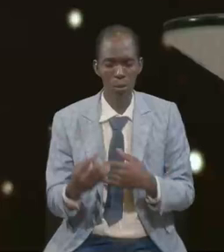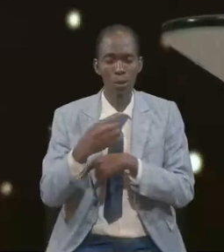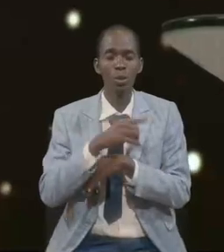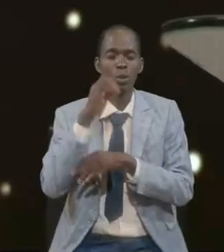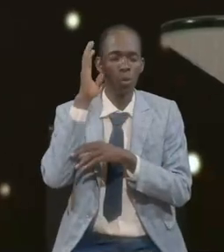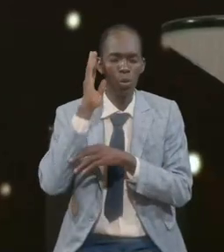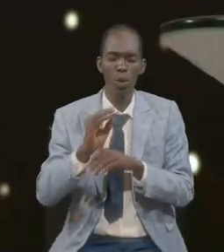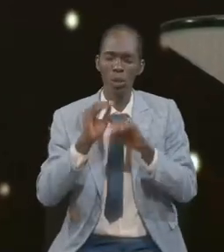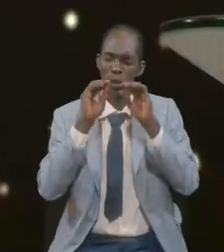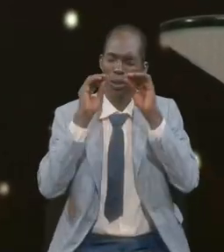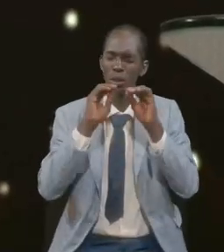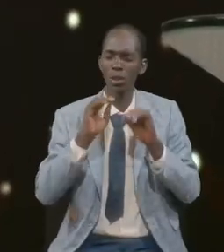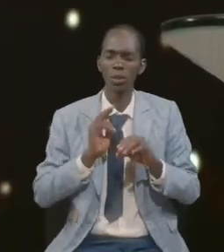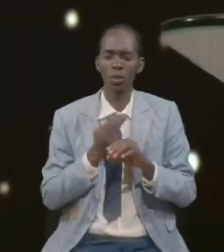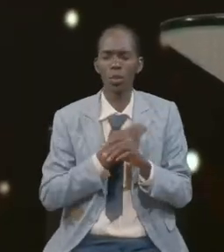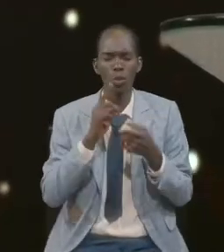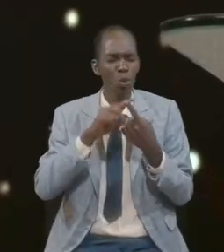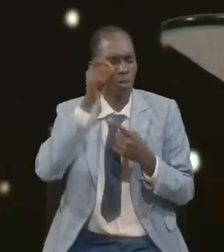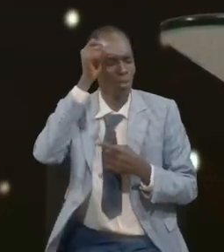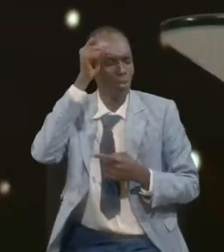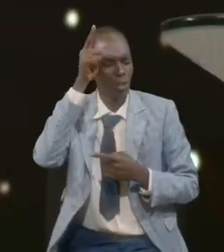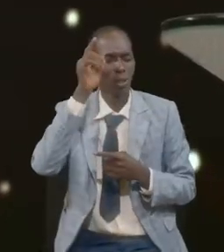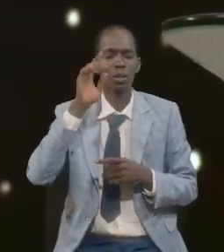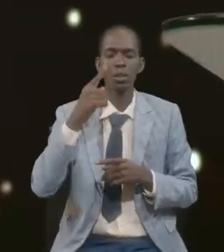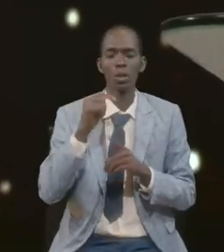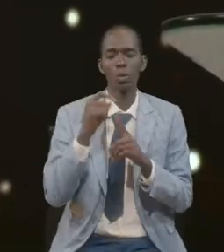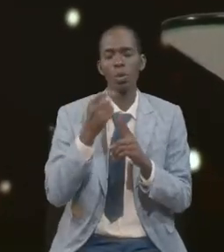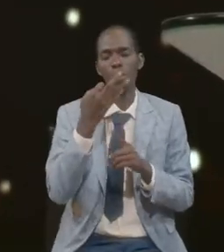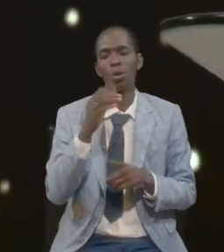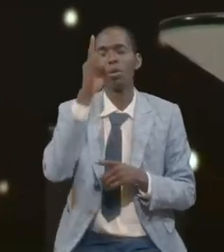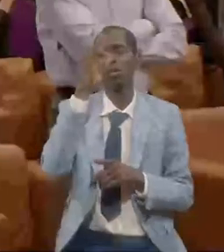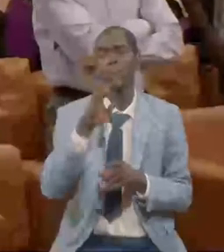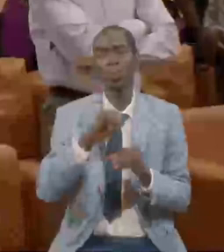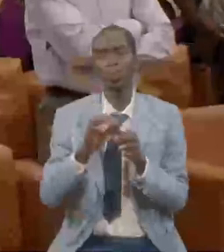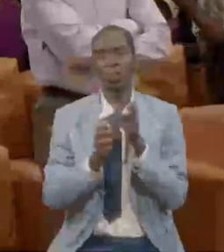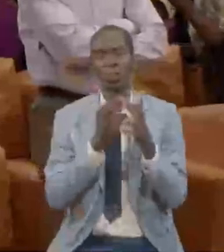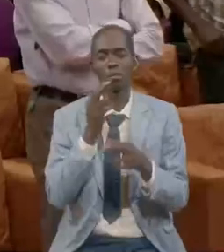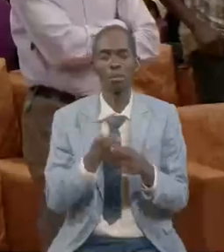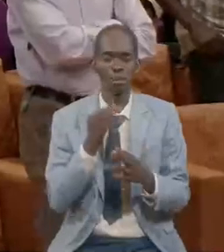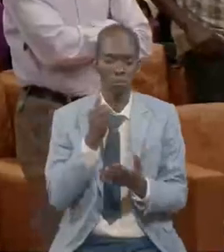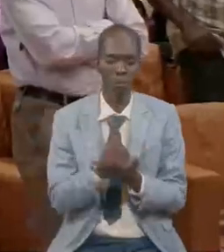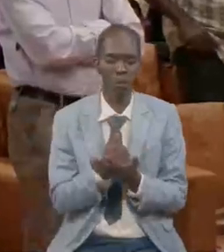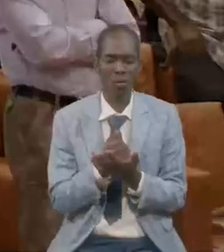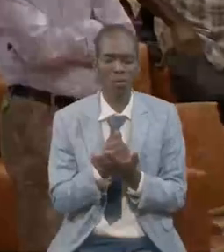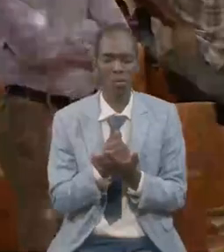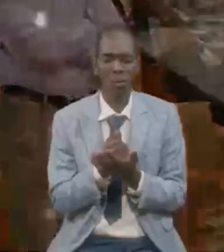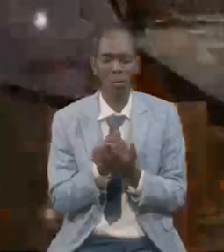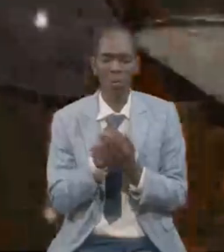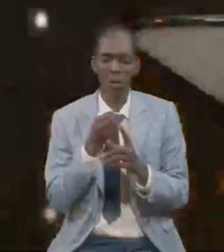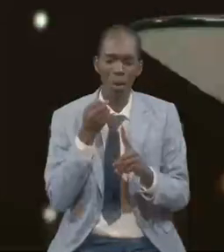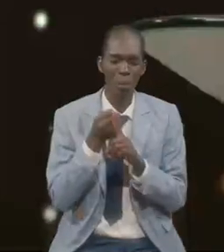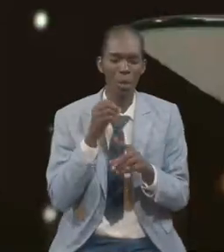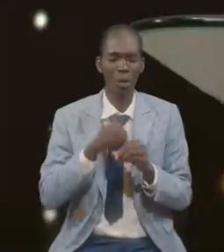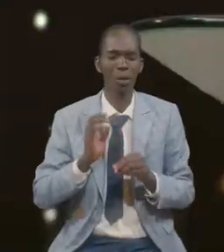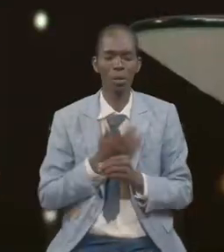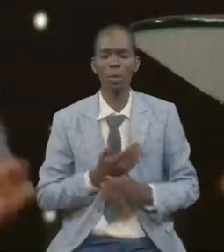nous illumines afin de comprendre la parole de Dieu au nom de Jésus-Christ. Il